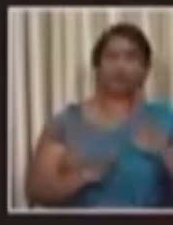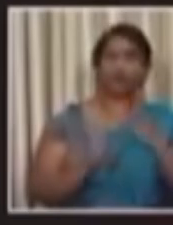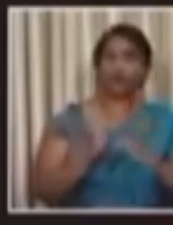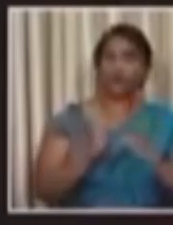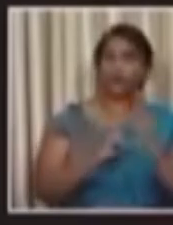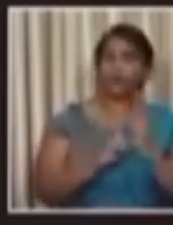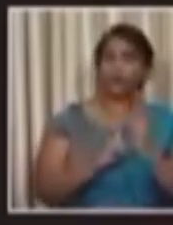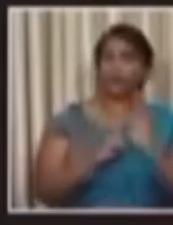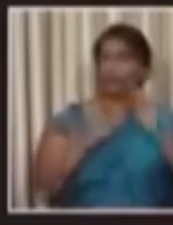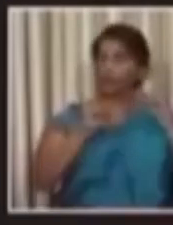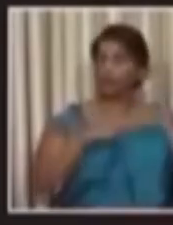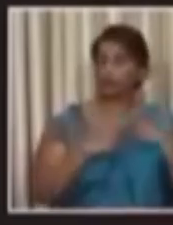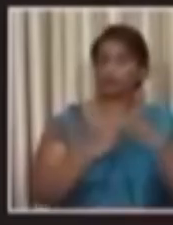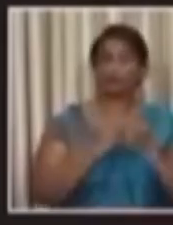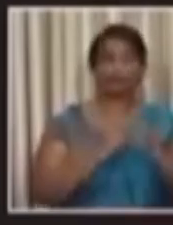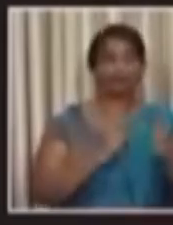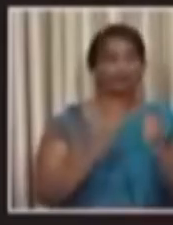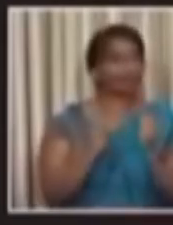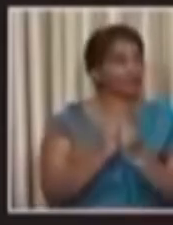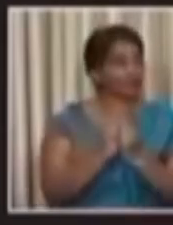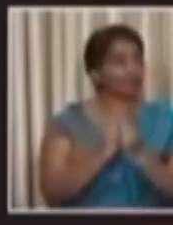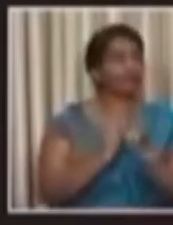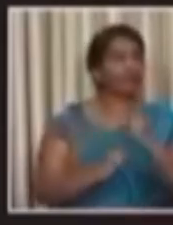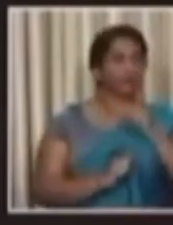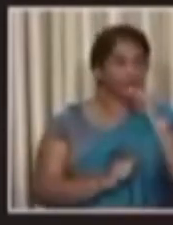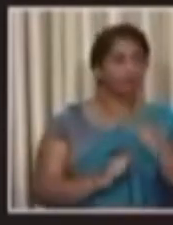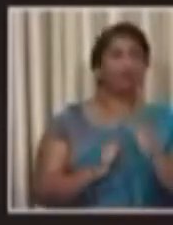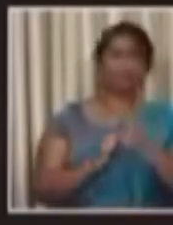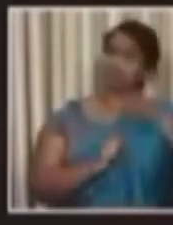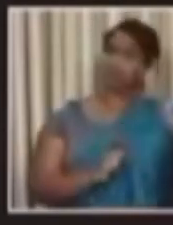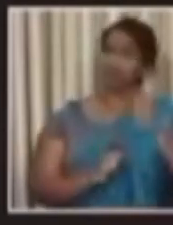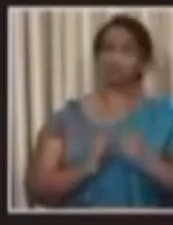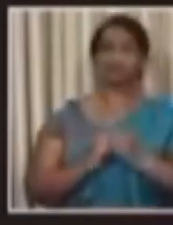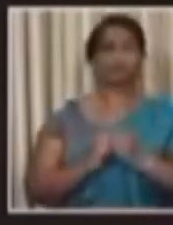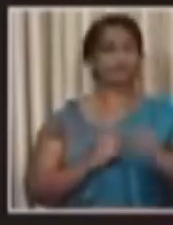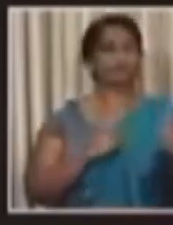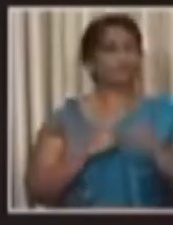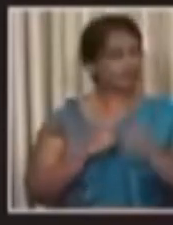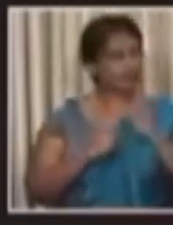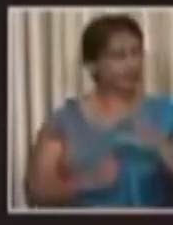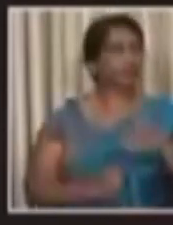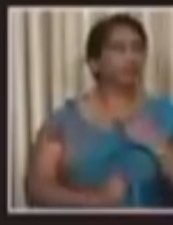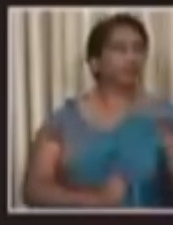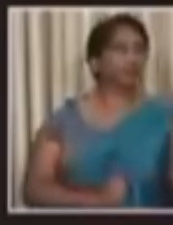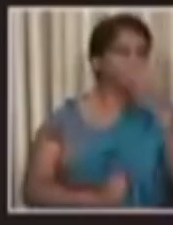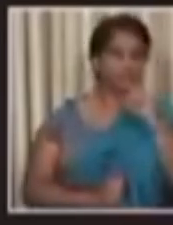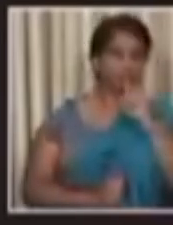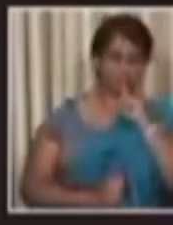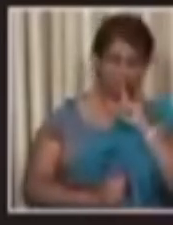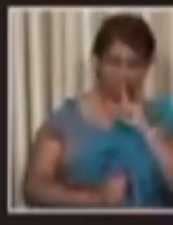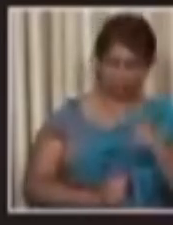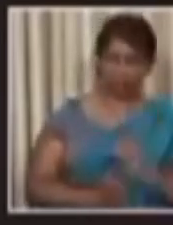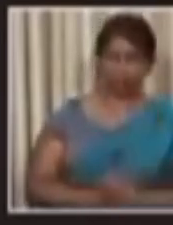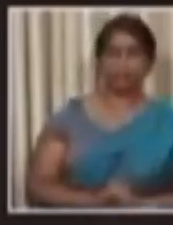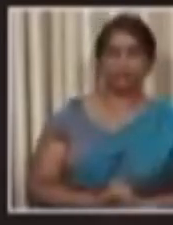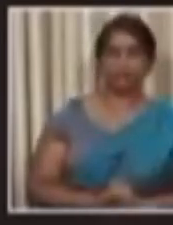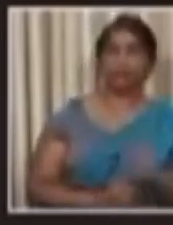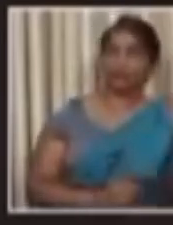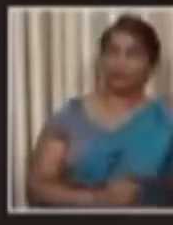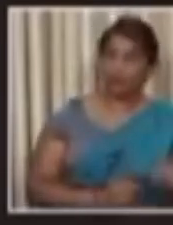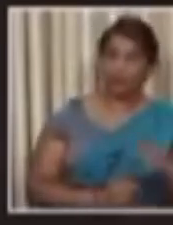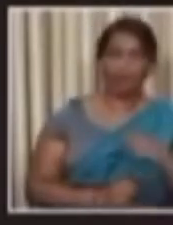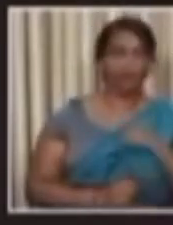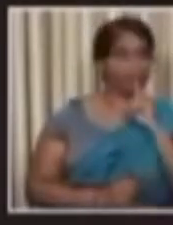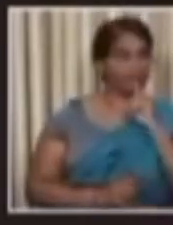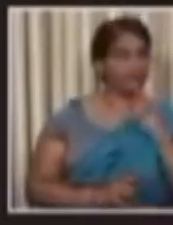ජාතික ජනබලවේගයට ලබා දෙන්න අවශ්‍ය අඩිතාලම අපි විසින් අනිවාර්යයෙන්ම සකස් කරනවා කියන එක ඔබතුමාලට මතක් කරන්න කැමැතියි. දැන්